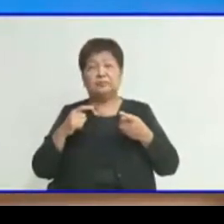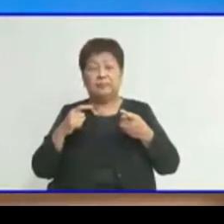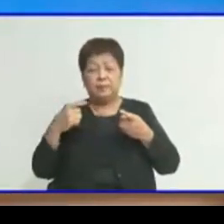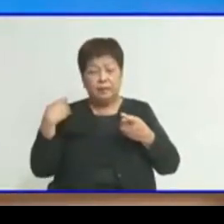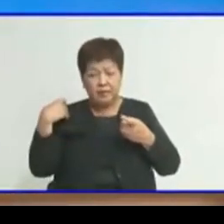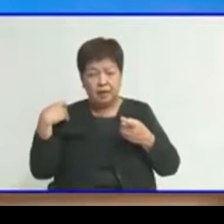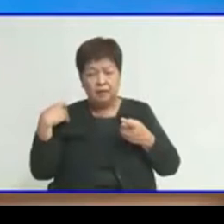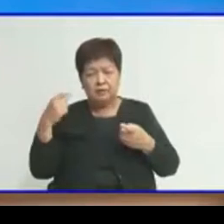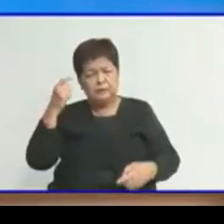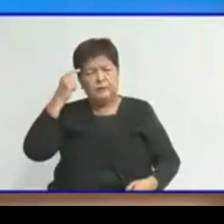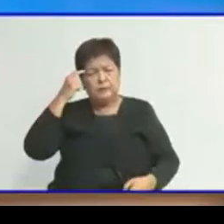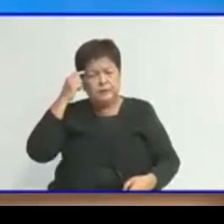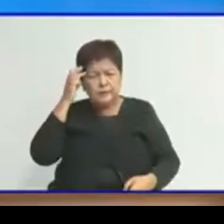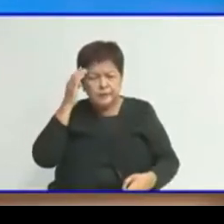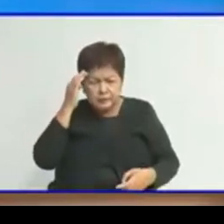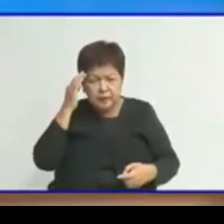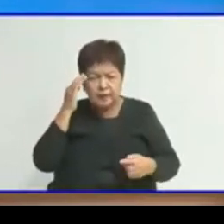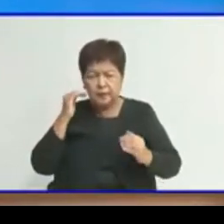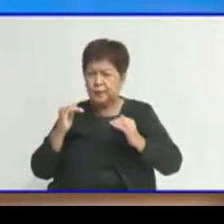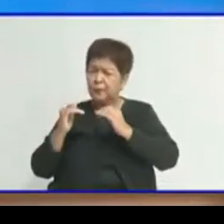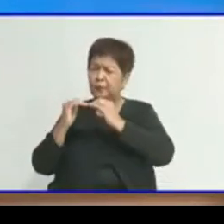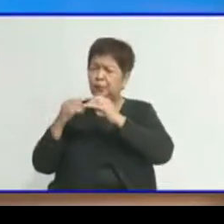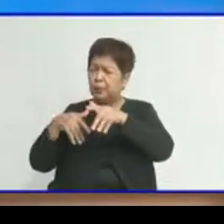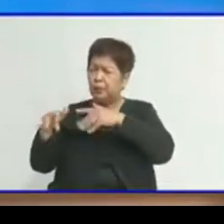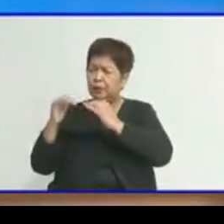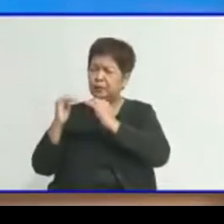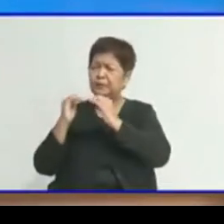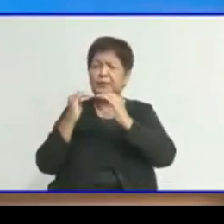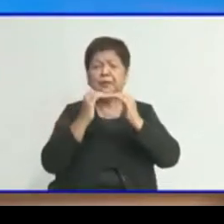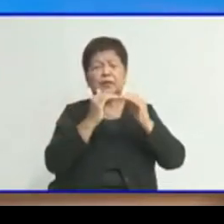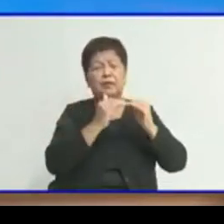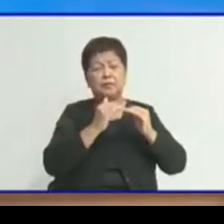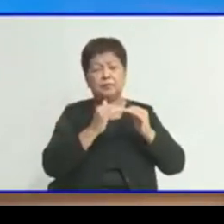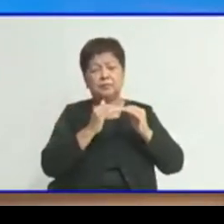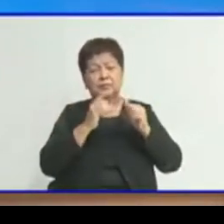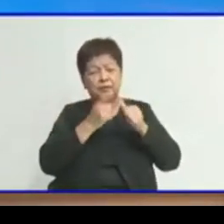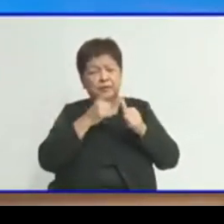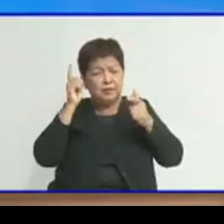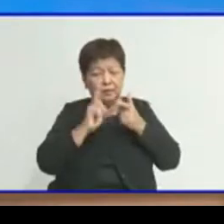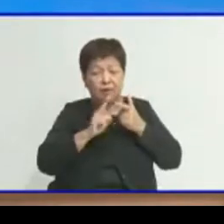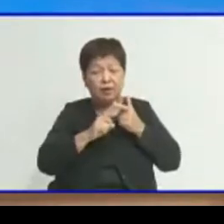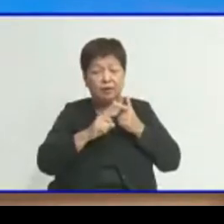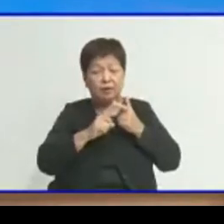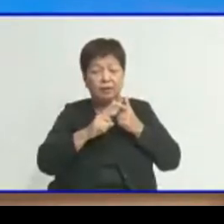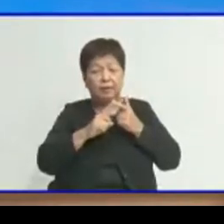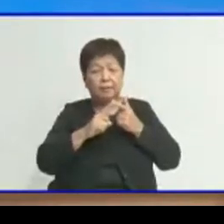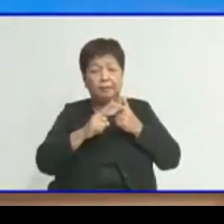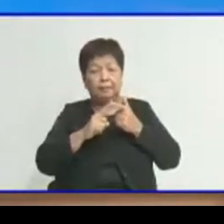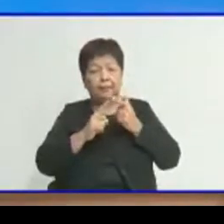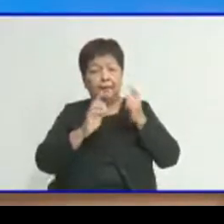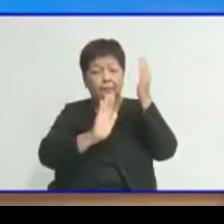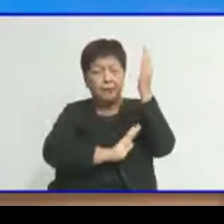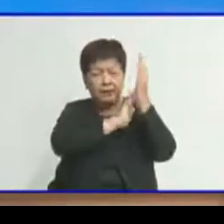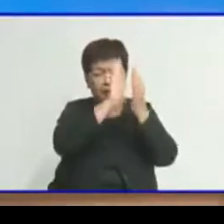ชนมาโดยตลอดอันนำมาซึ่งความสงบเรียบร้อยของบ้านเมืองที่สุดตามหลักที่ท่านอาจารย์ได้กล่าวเมื่อกี้ครับเ